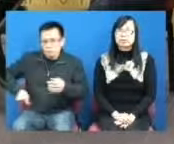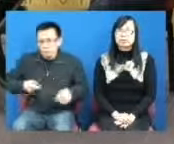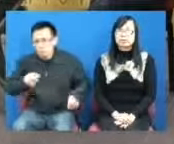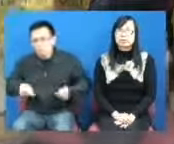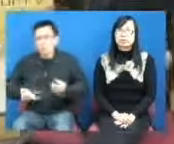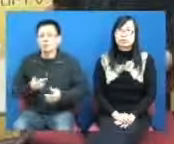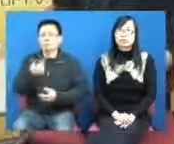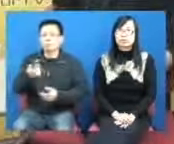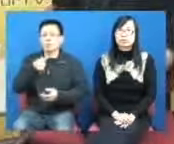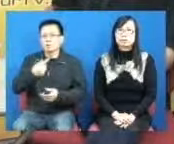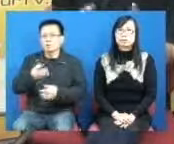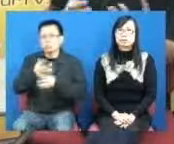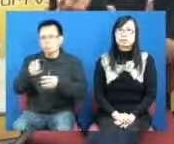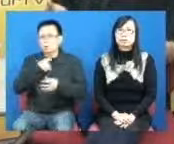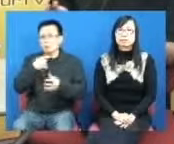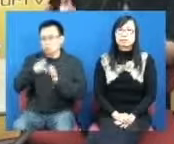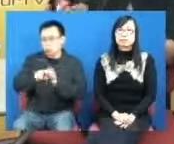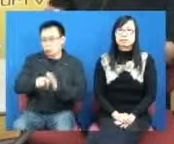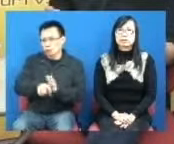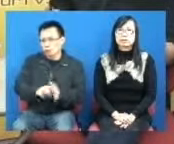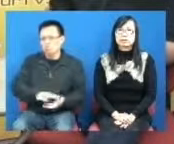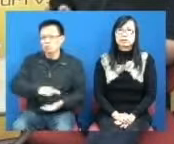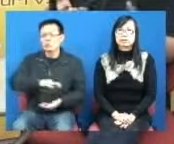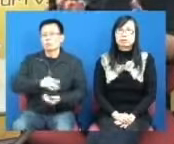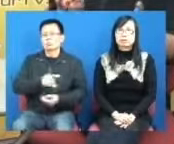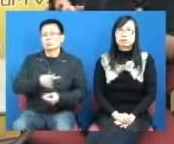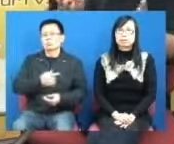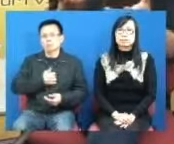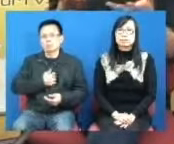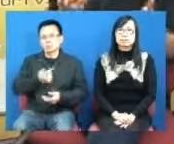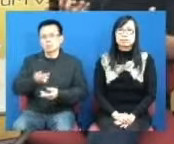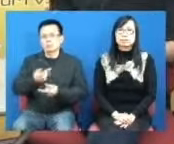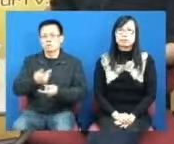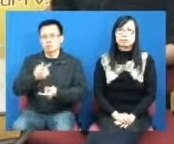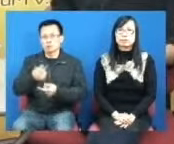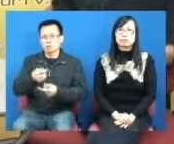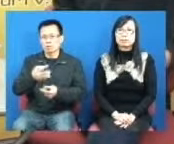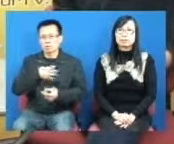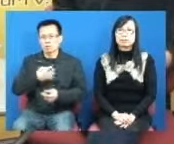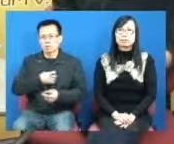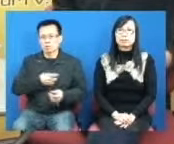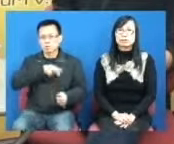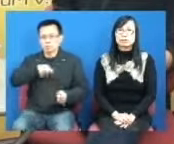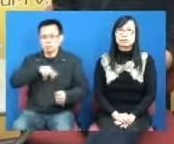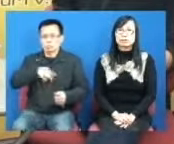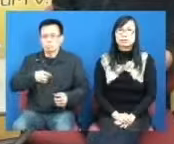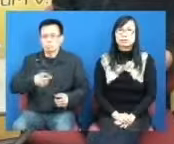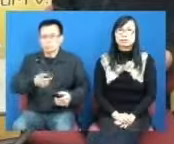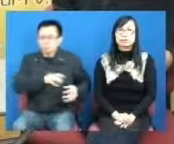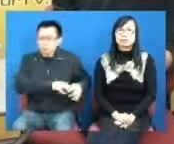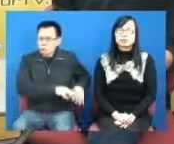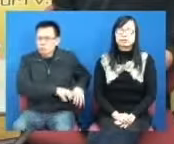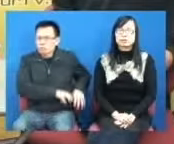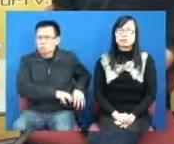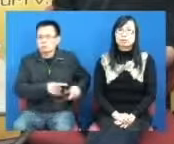所以我們要更加多的儲備其實說到底是甚麼都只不過是一個守財爐我們覺得既然